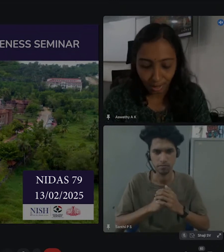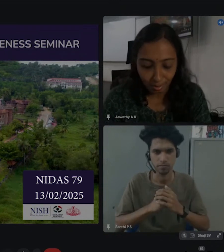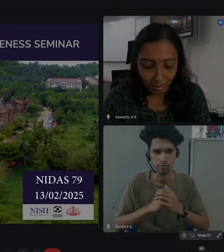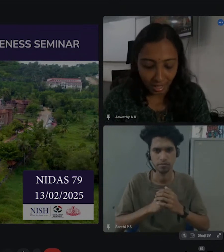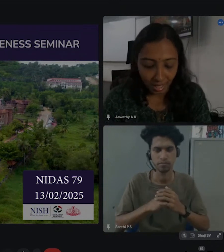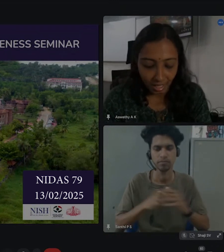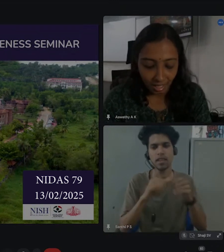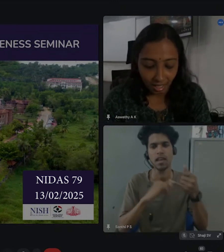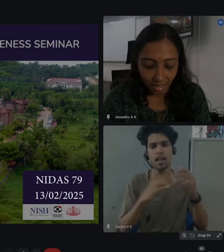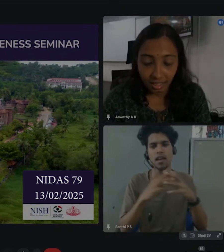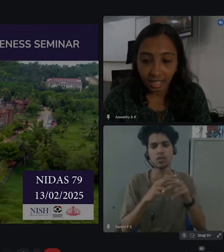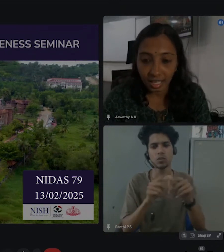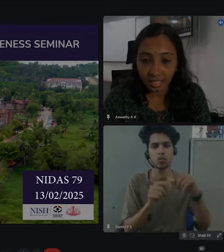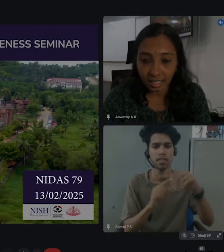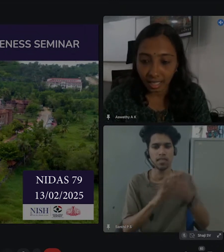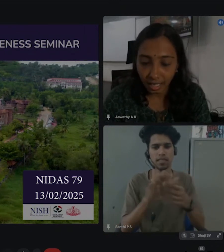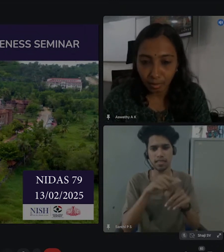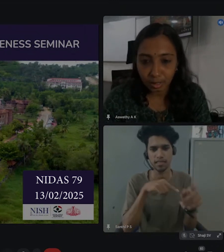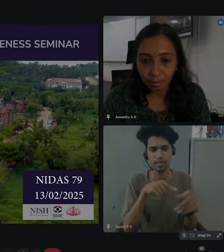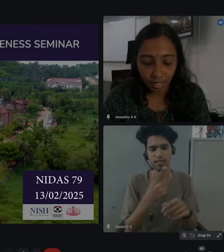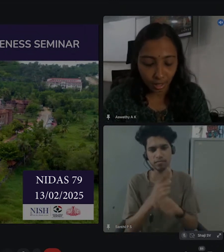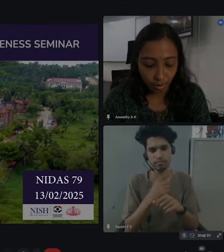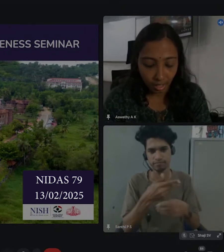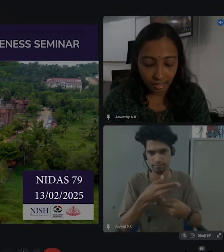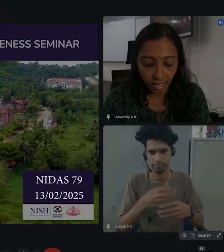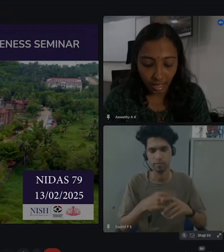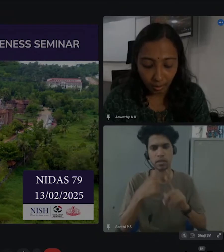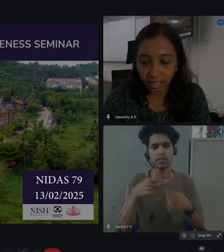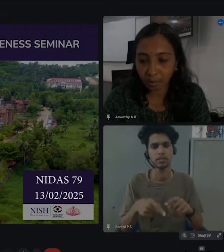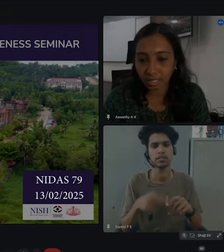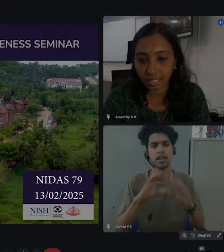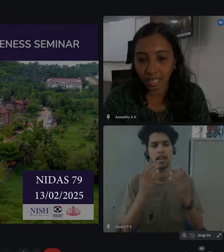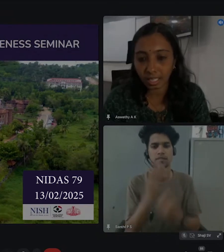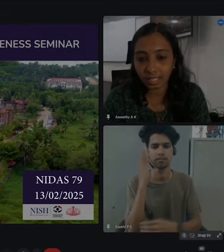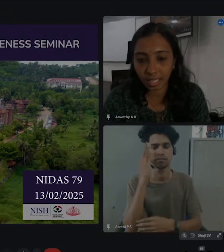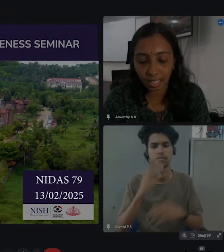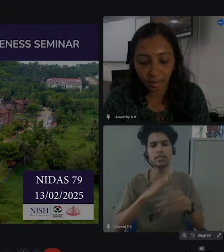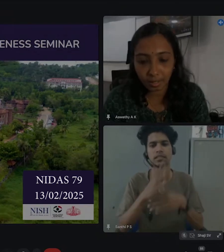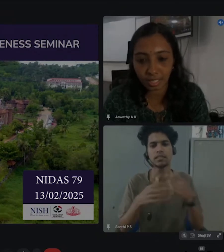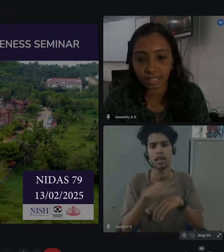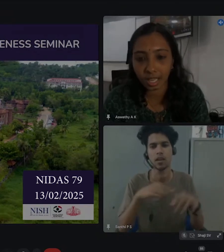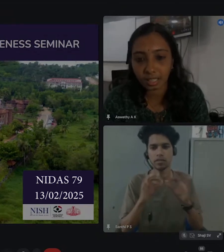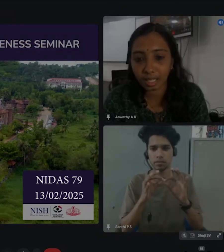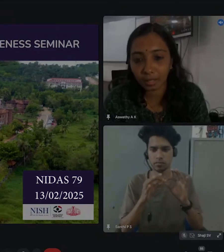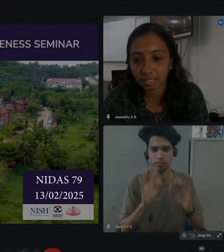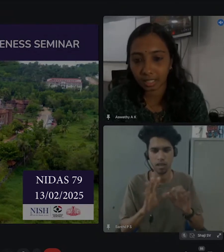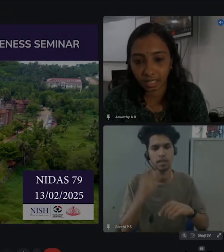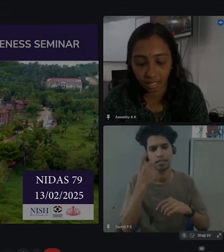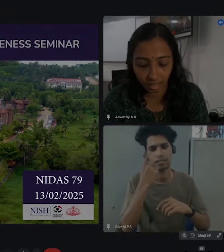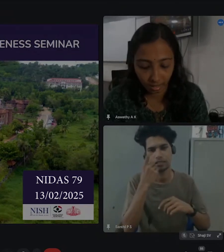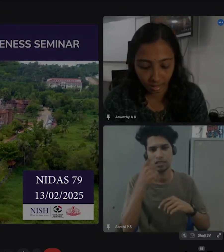വെൽക്കം അശ്വതി മാം. ഇന്നത്തെ ഈ ക്ലാസ്സിന്റെ സൈൻ ലാംഗ്വേജ് പരിഭാഷയുണ്ട്. സൈൻ ഇന്റർപ്രിട്ടേഷനായി മിസ് ശാന്തിയെ